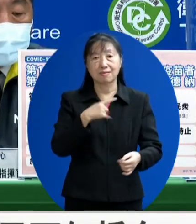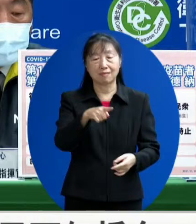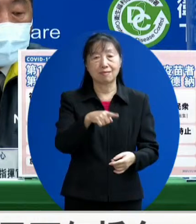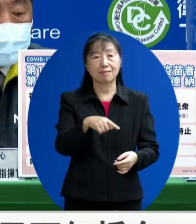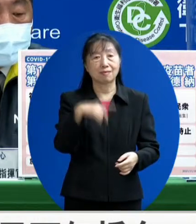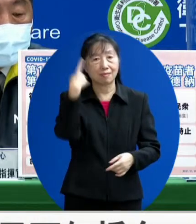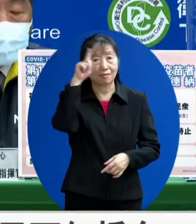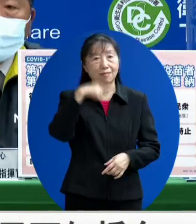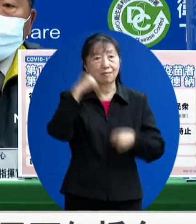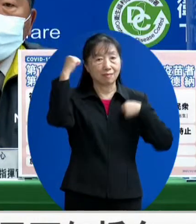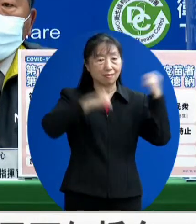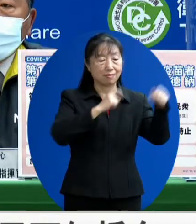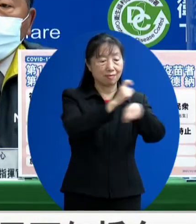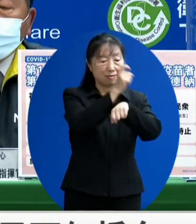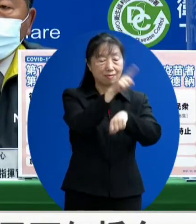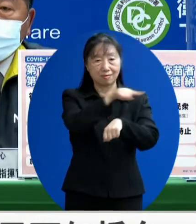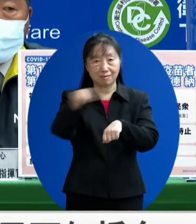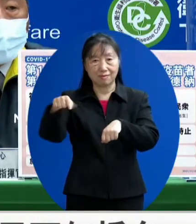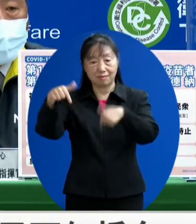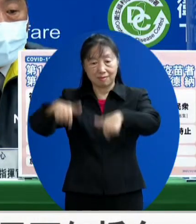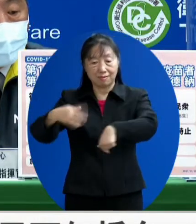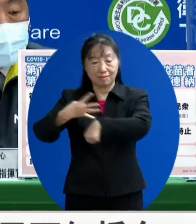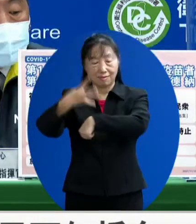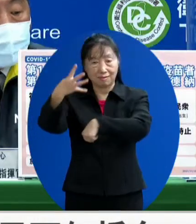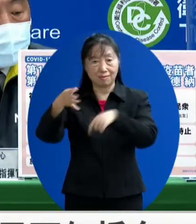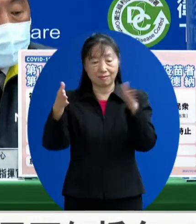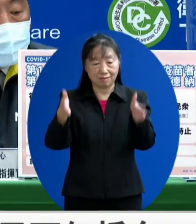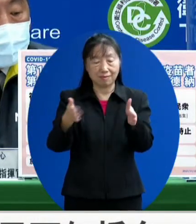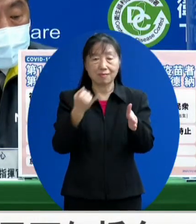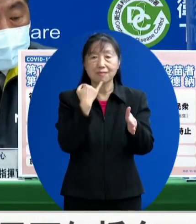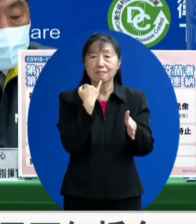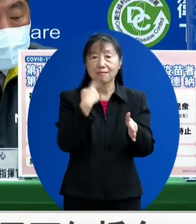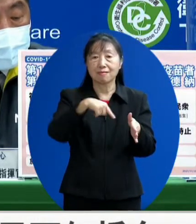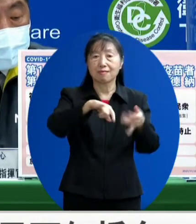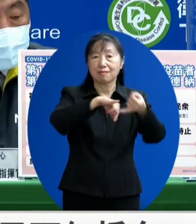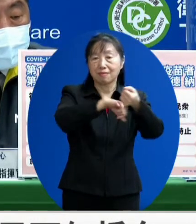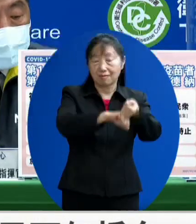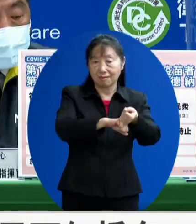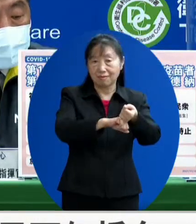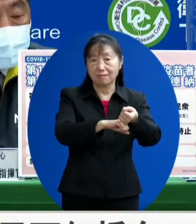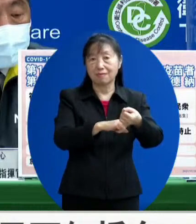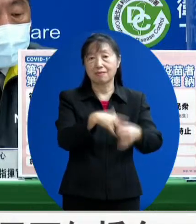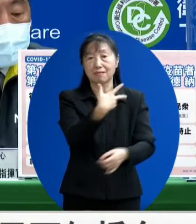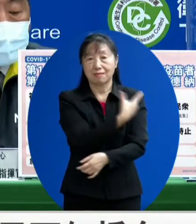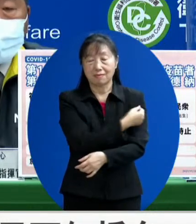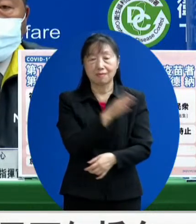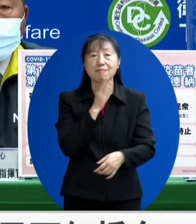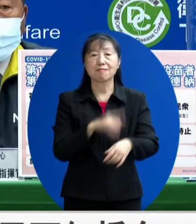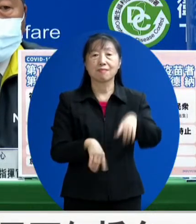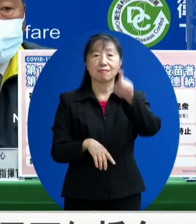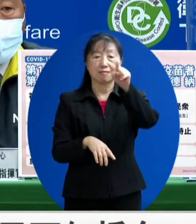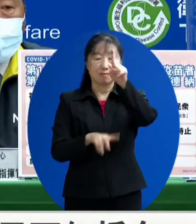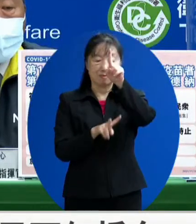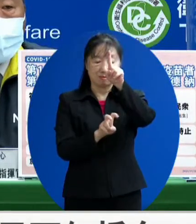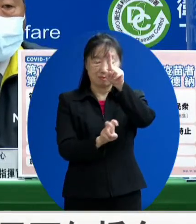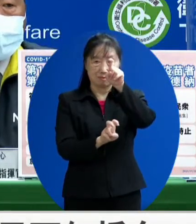10点到下午4点就可以来预约。那施打的时间是11月20号